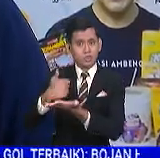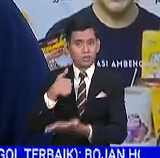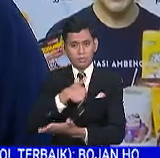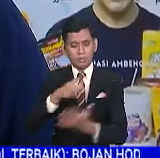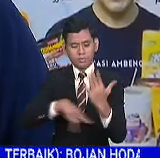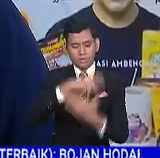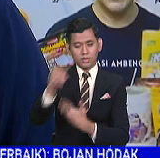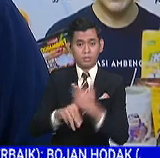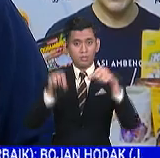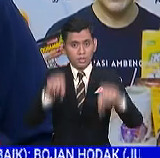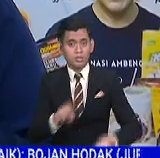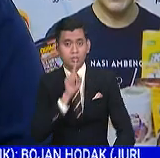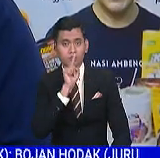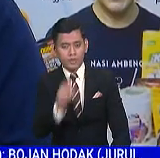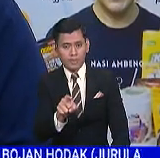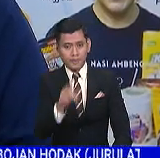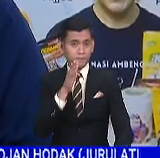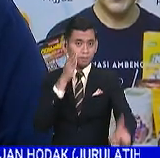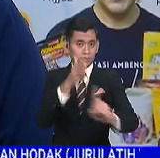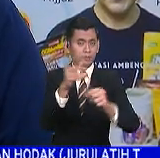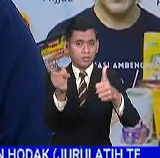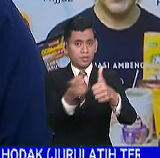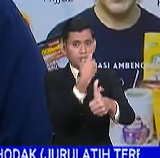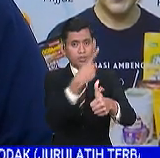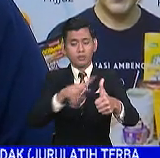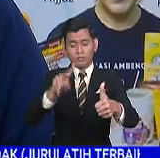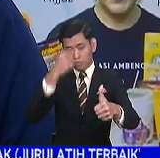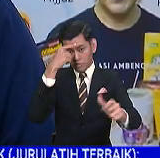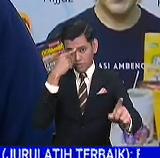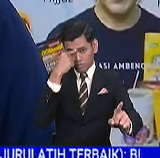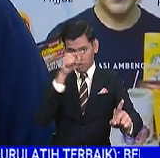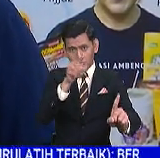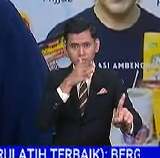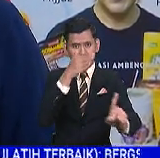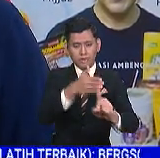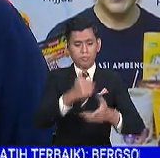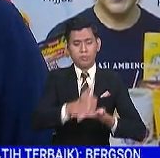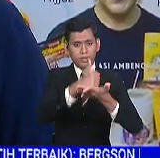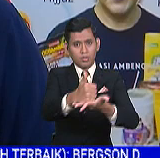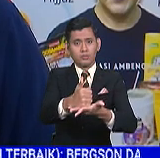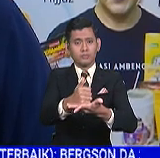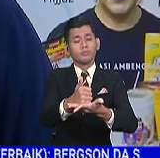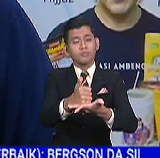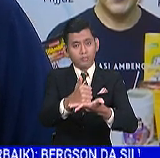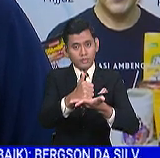ini adalah dua tujuan. Pertama, Naurah Care bertujuan untuk membantu atas-atas